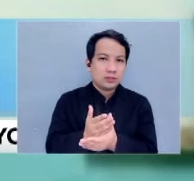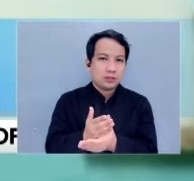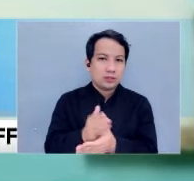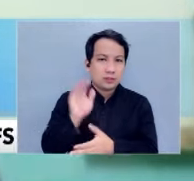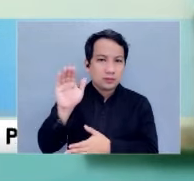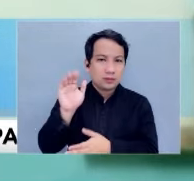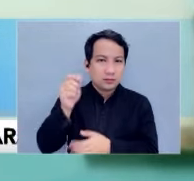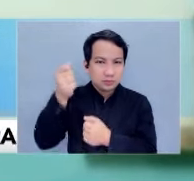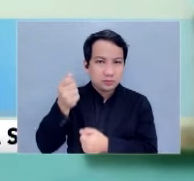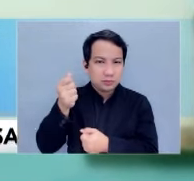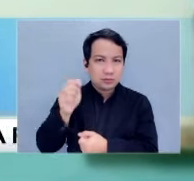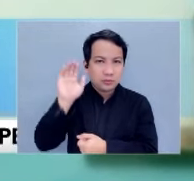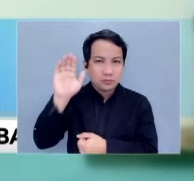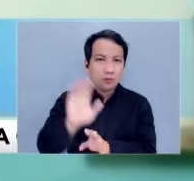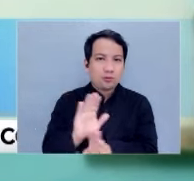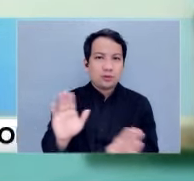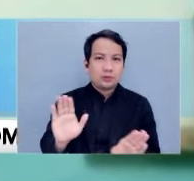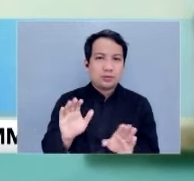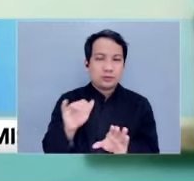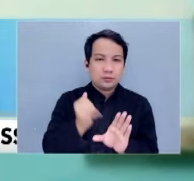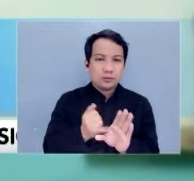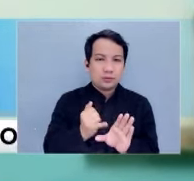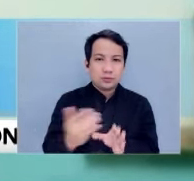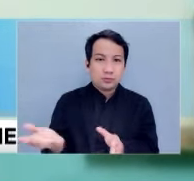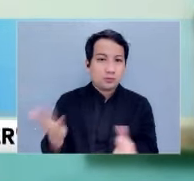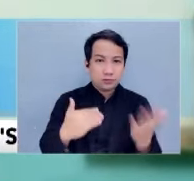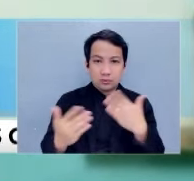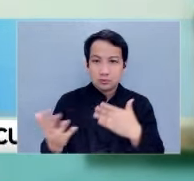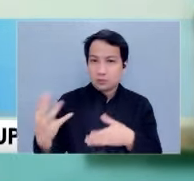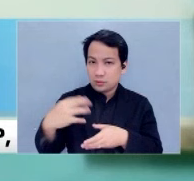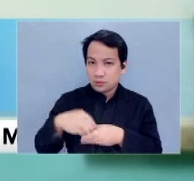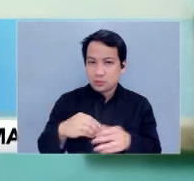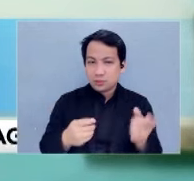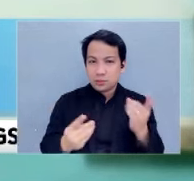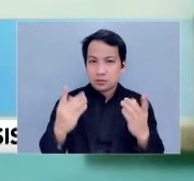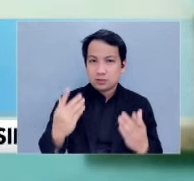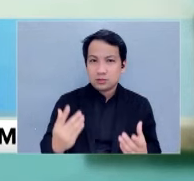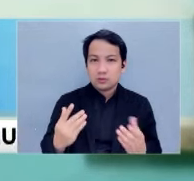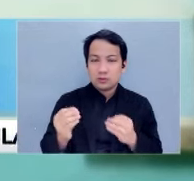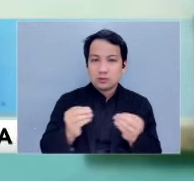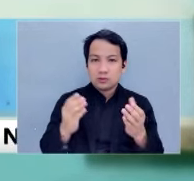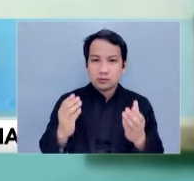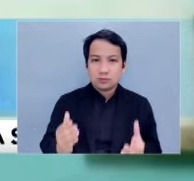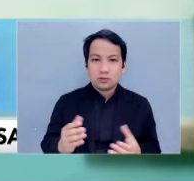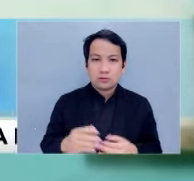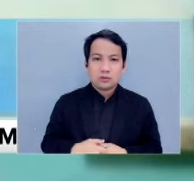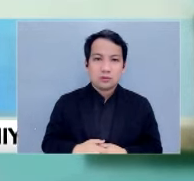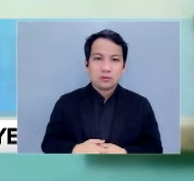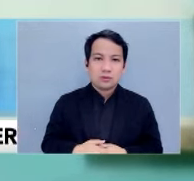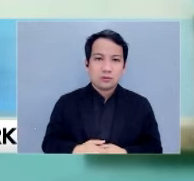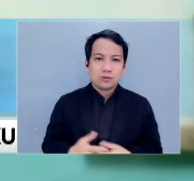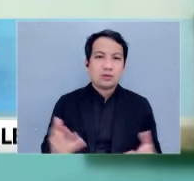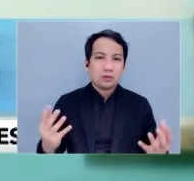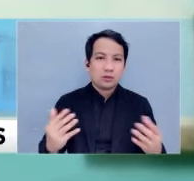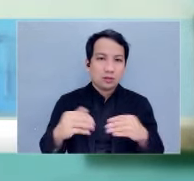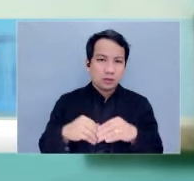transport strike. Kung sasama po talaga lahat ng mga drivers at operators, magkakaroon po talaga ng